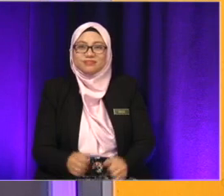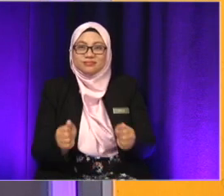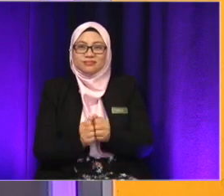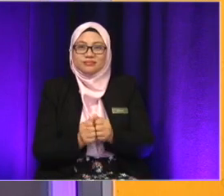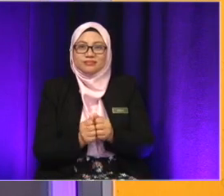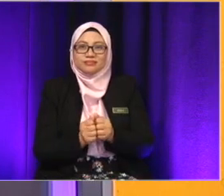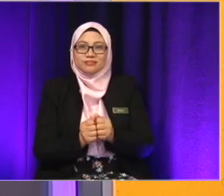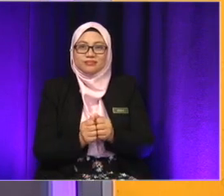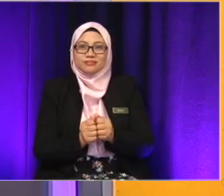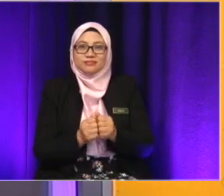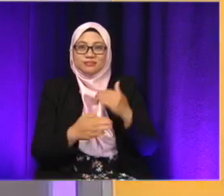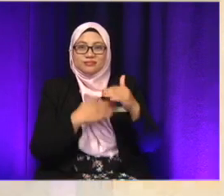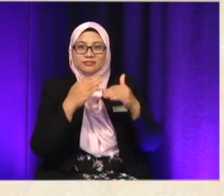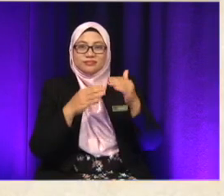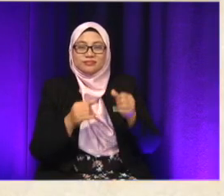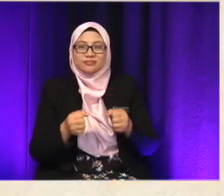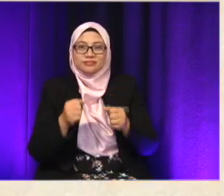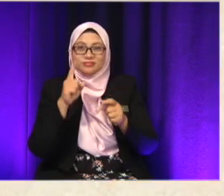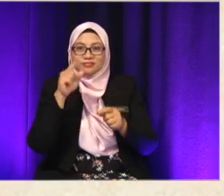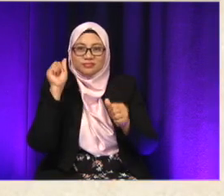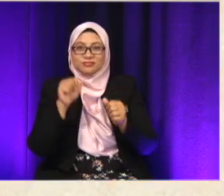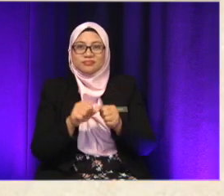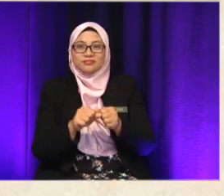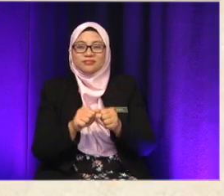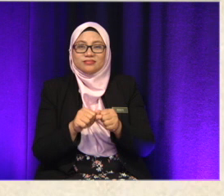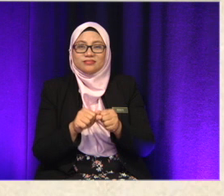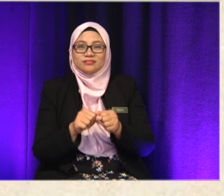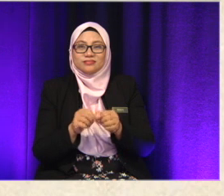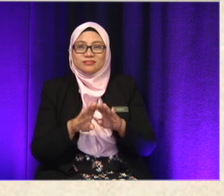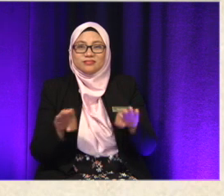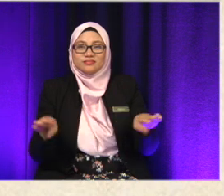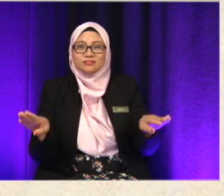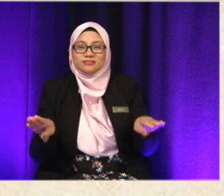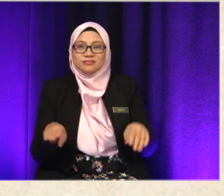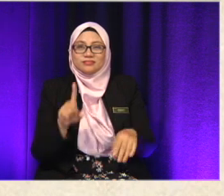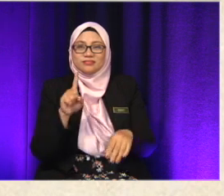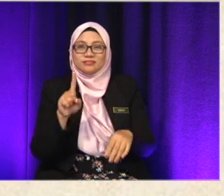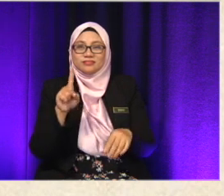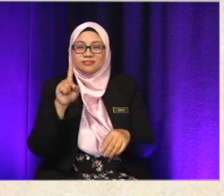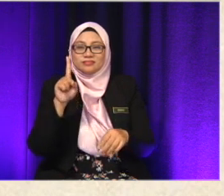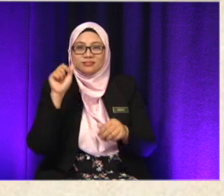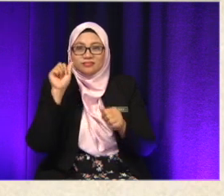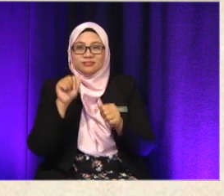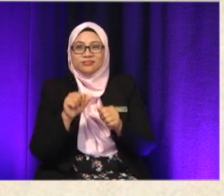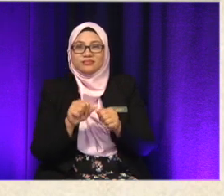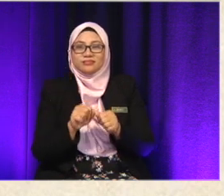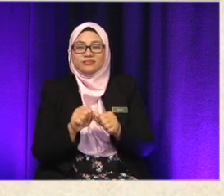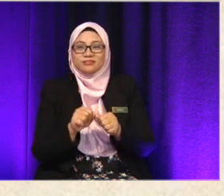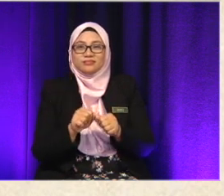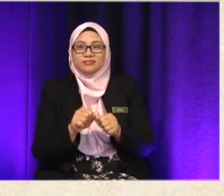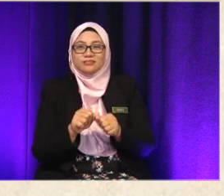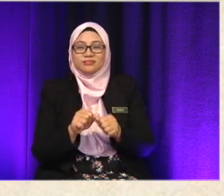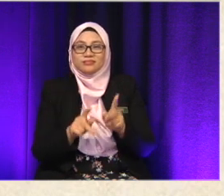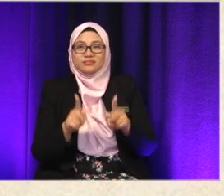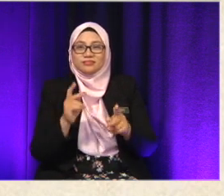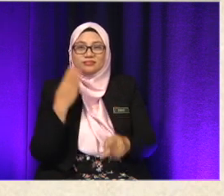pelaras sehala. Ini dia beza dia ini aja. Okey. Ini untuk sistem industri yang berat kita gunakan. Kalau untuk yang biasa-biasa